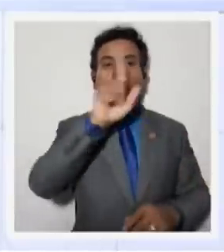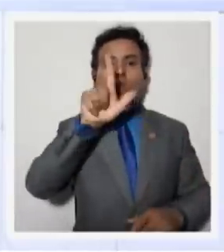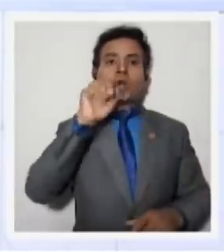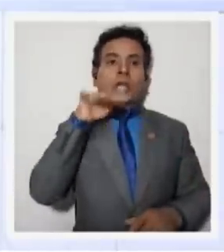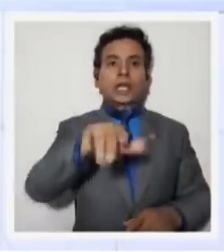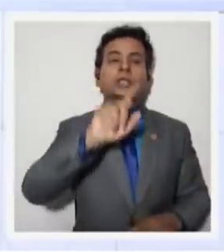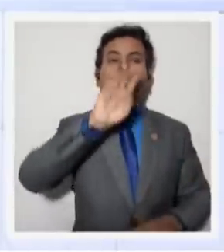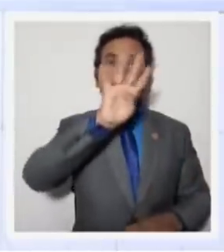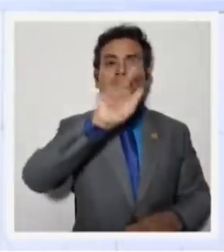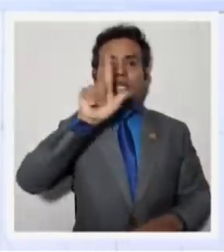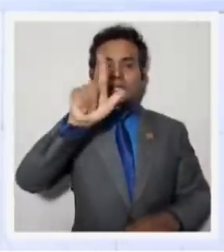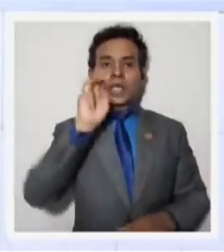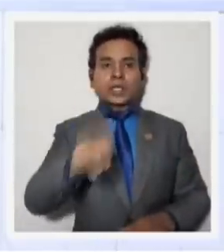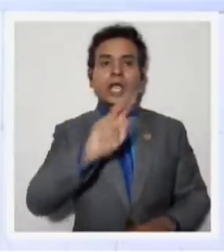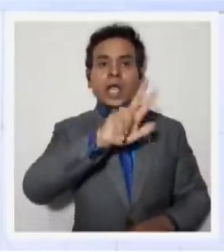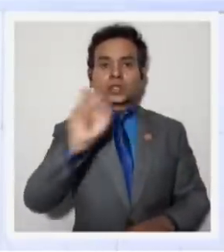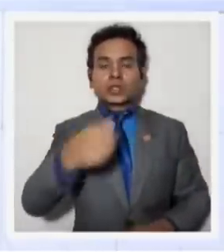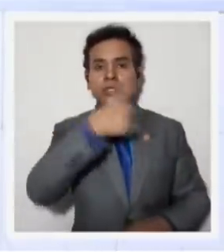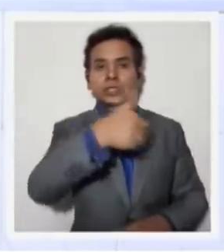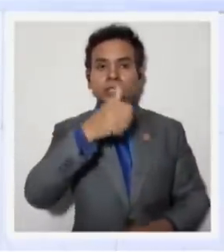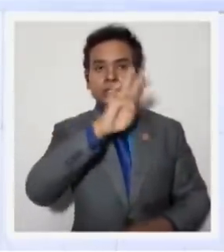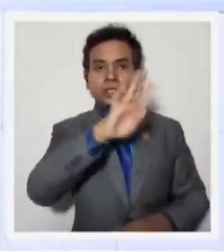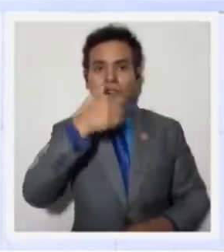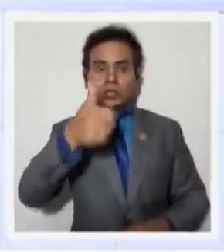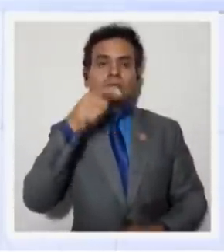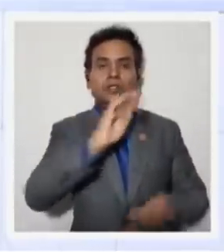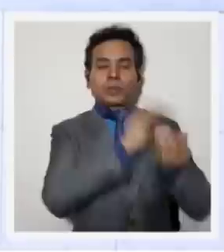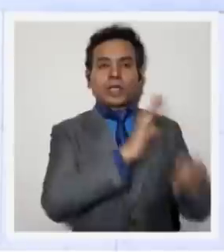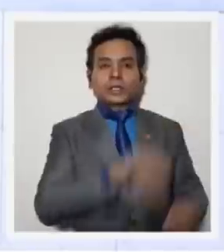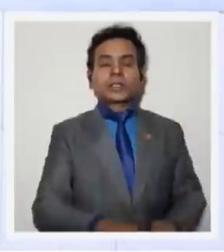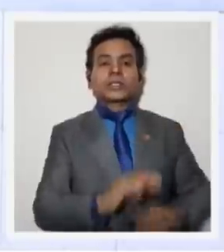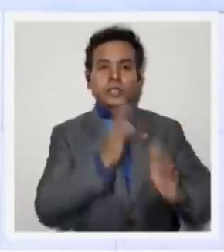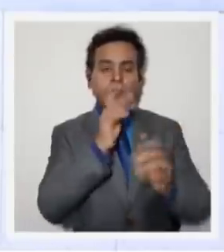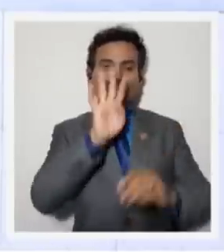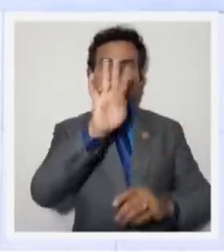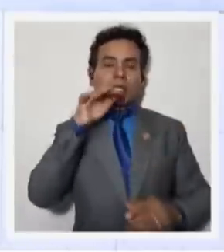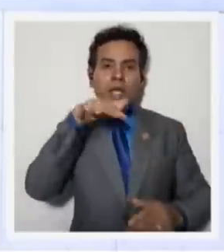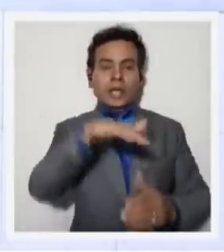21,57,247টি বিতরণ হয়েছে 24 ঘন্টায় 3,920টি এবং এ পর্যন্ত